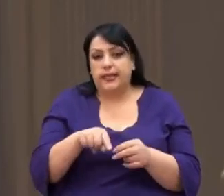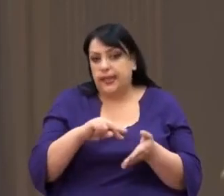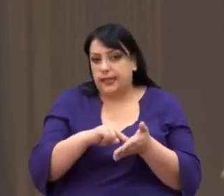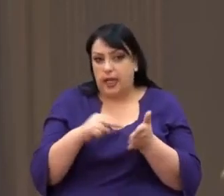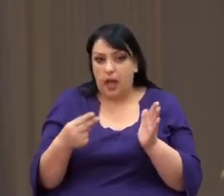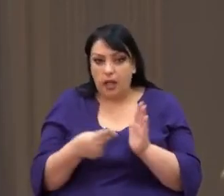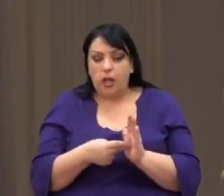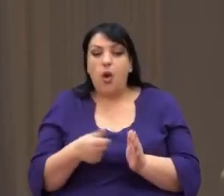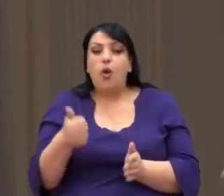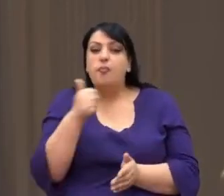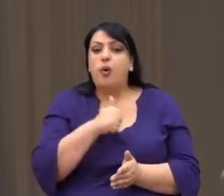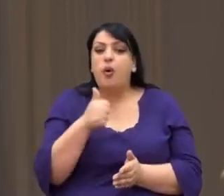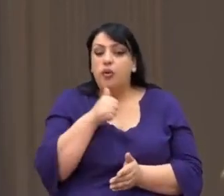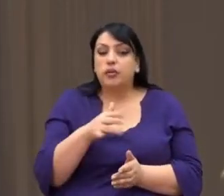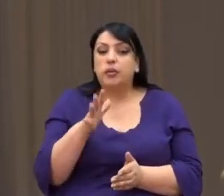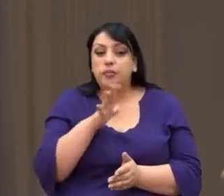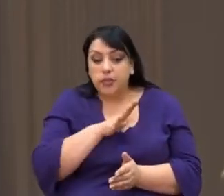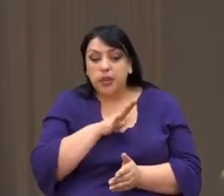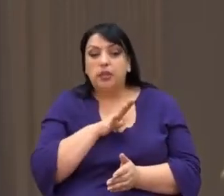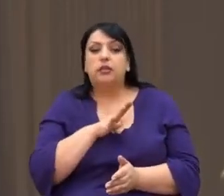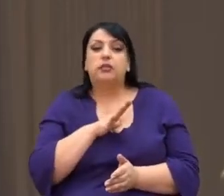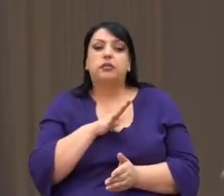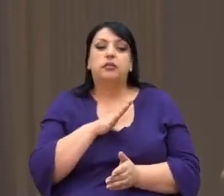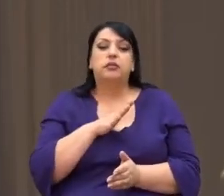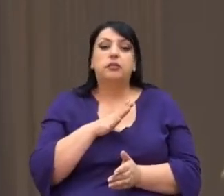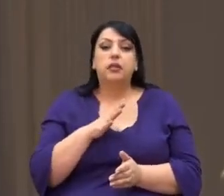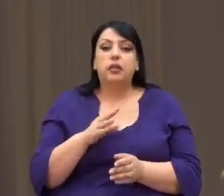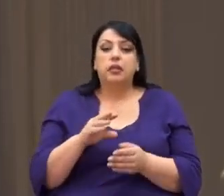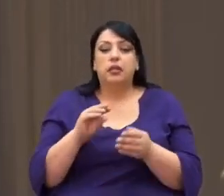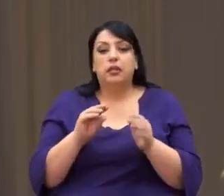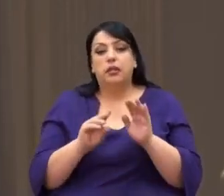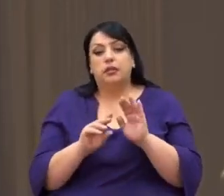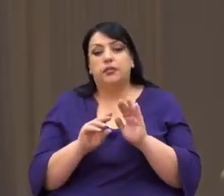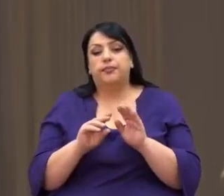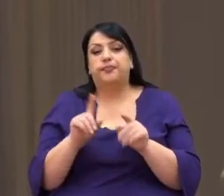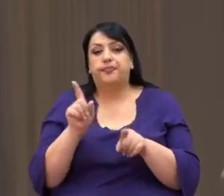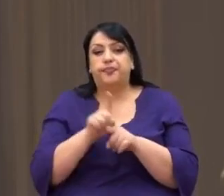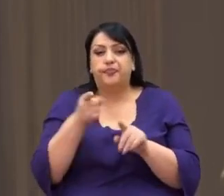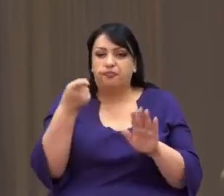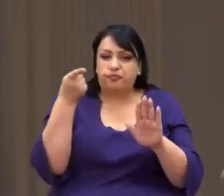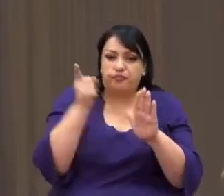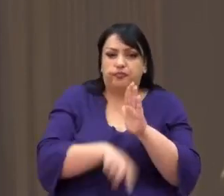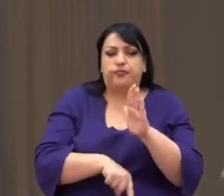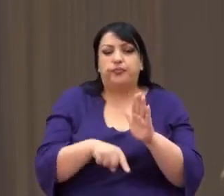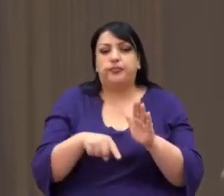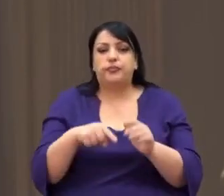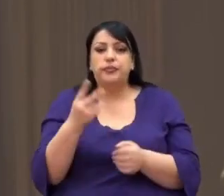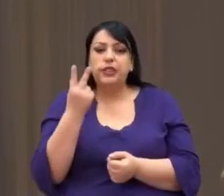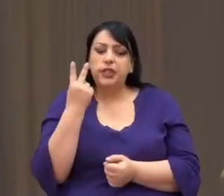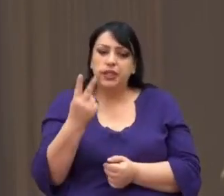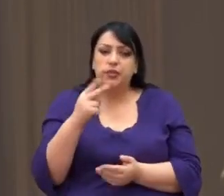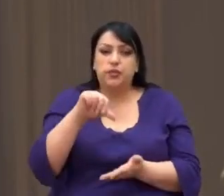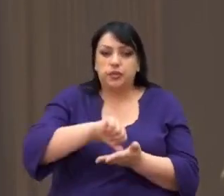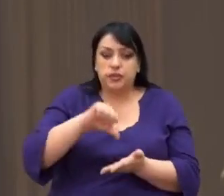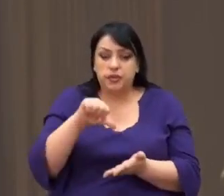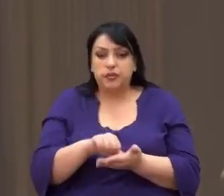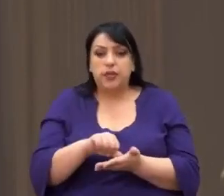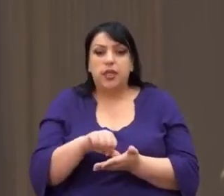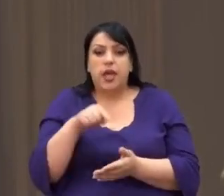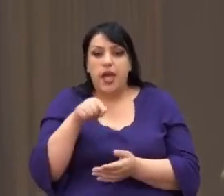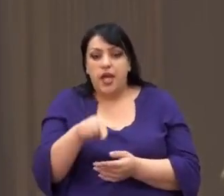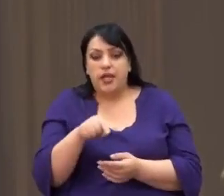փորձ արեցին հետևողականորեն արժեզրկելու մեր այս երկու ներկա